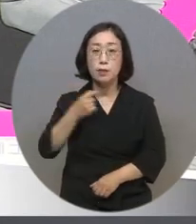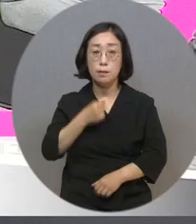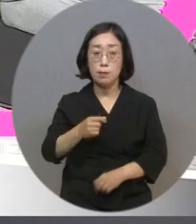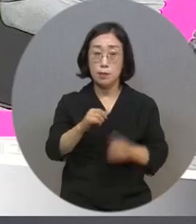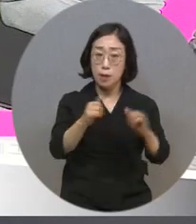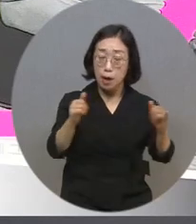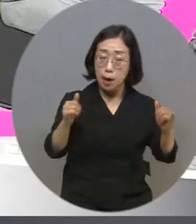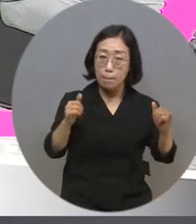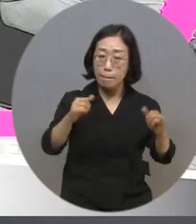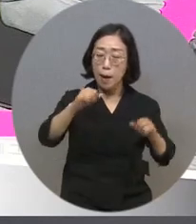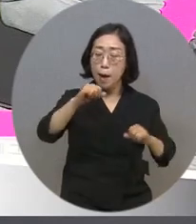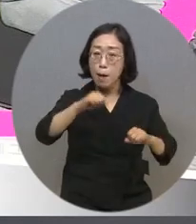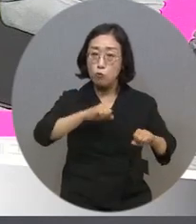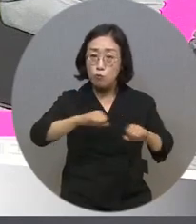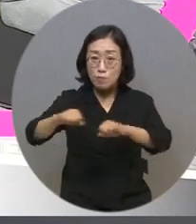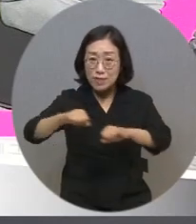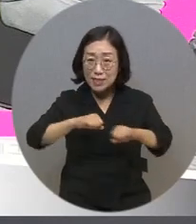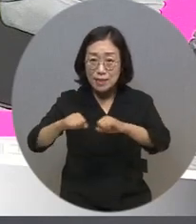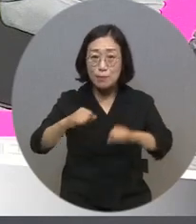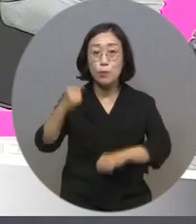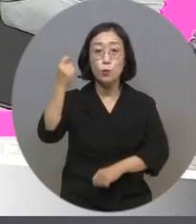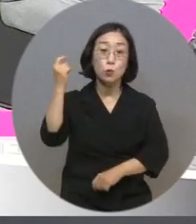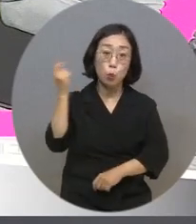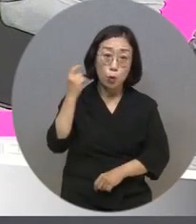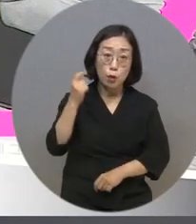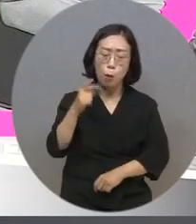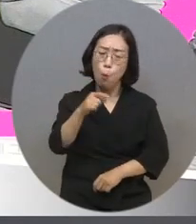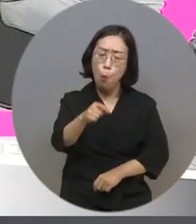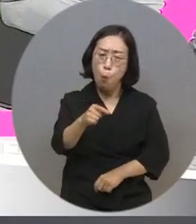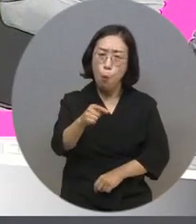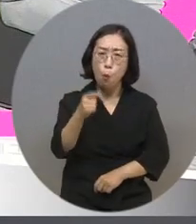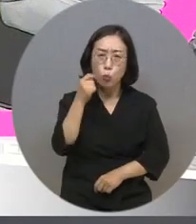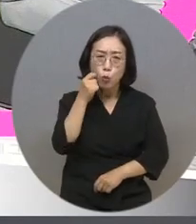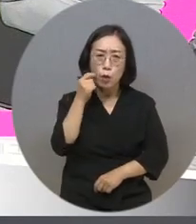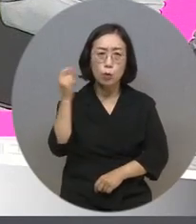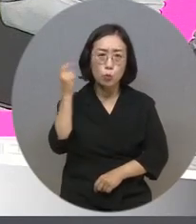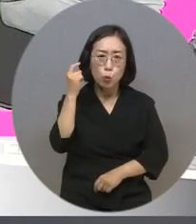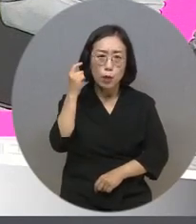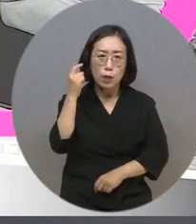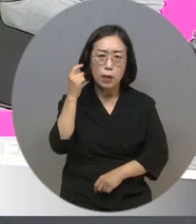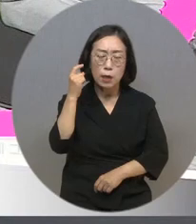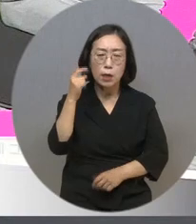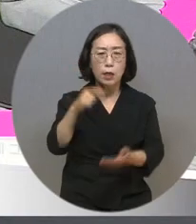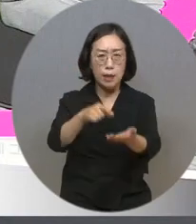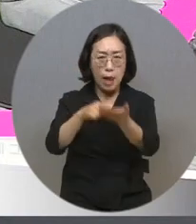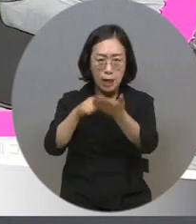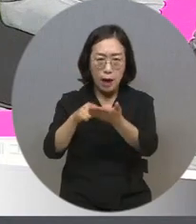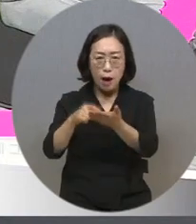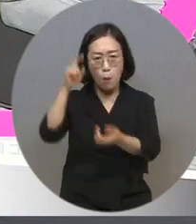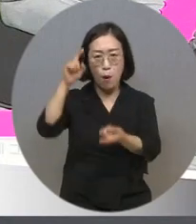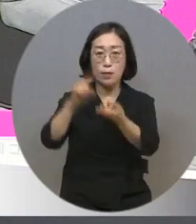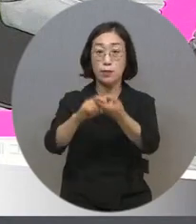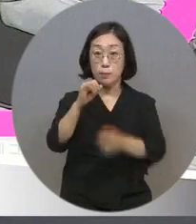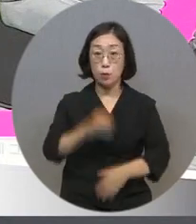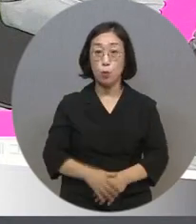사람이 만들어낸 움직임이 내는 소리 어떻게 해서 그런 소리가 나는 걸까 그런 것도 관심이